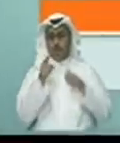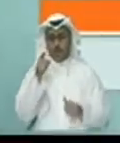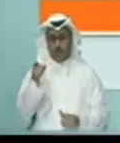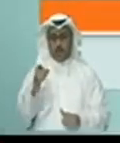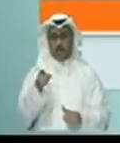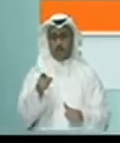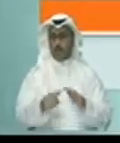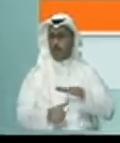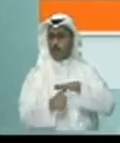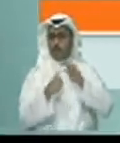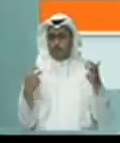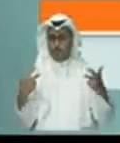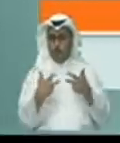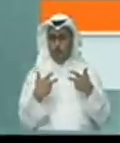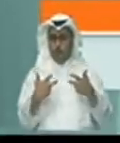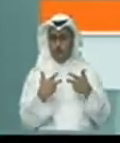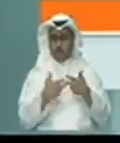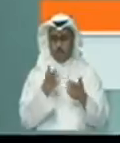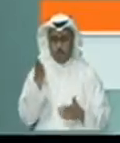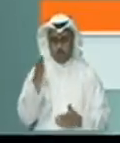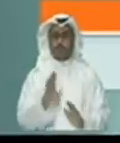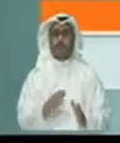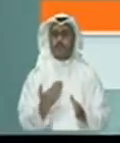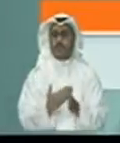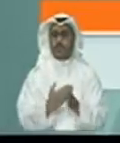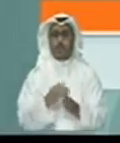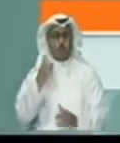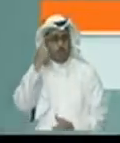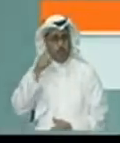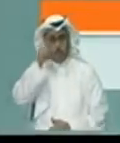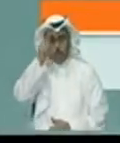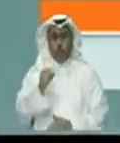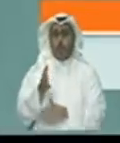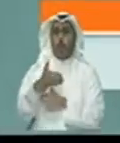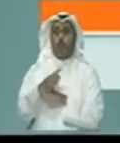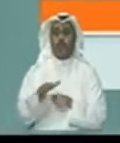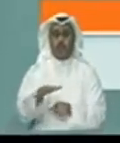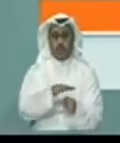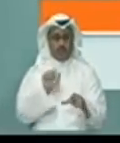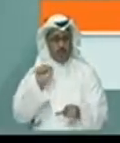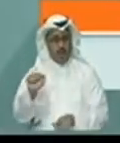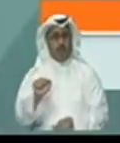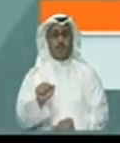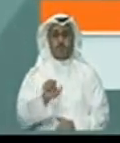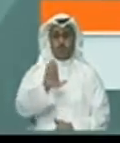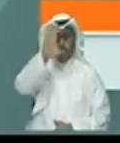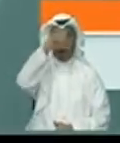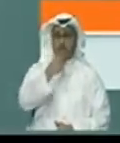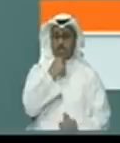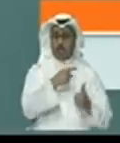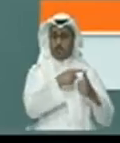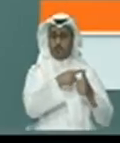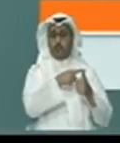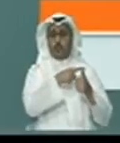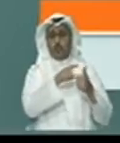الدوق الأكبر لدوقية لوكسمبورغ الكبرى بمناسبة ذكرى اليوم الوطني لبلاده. وأعرب الملك المفدى باسمه واسم